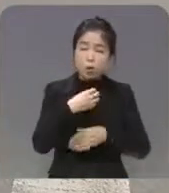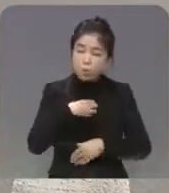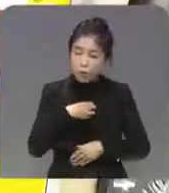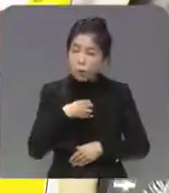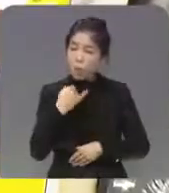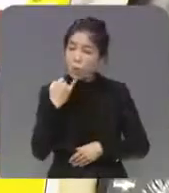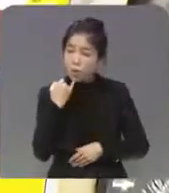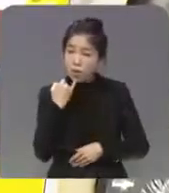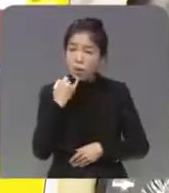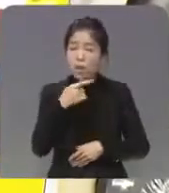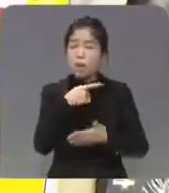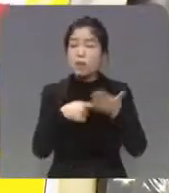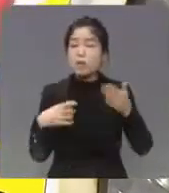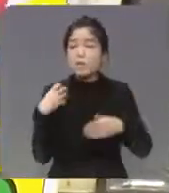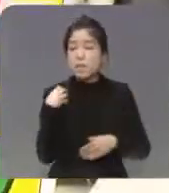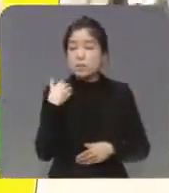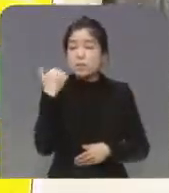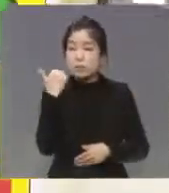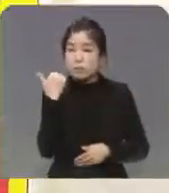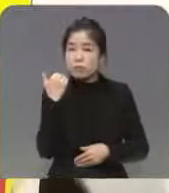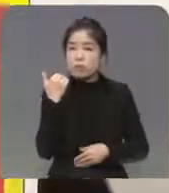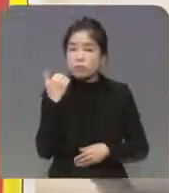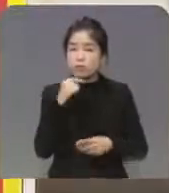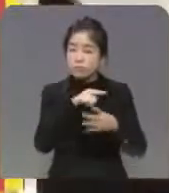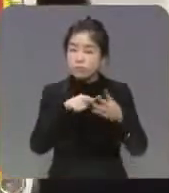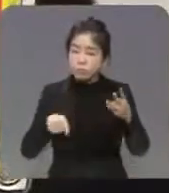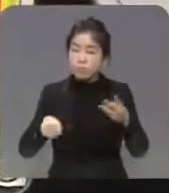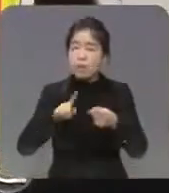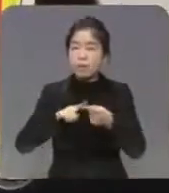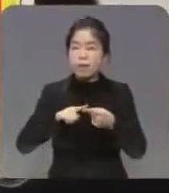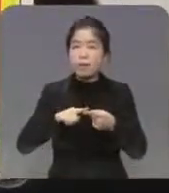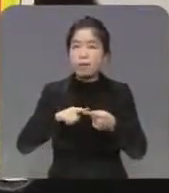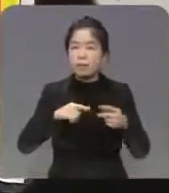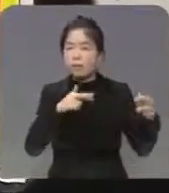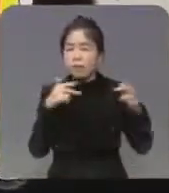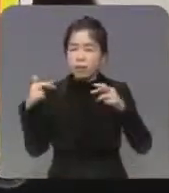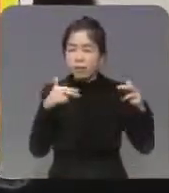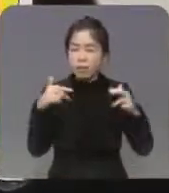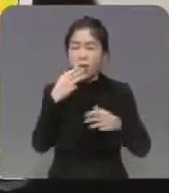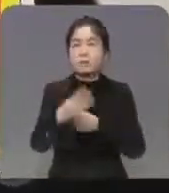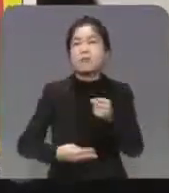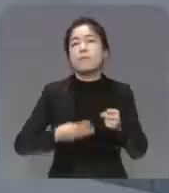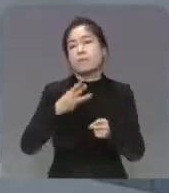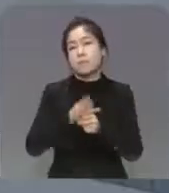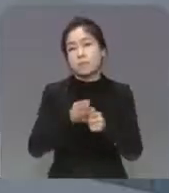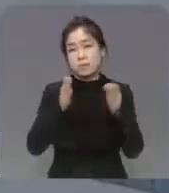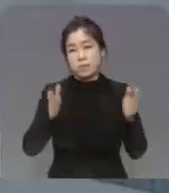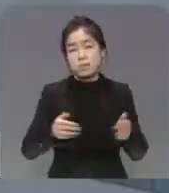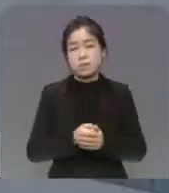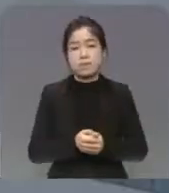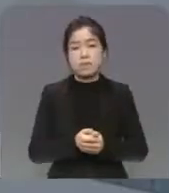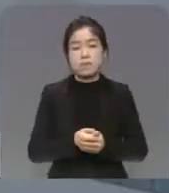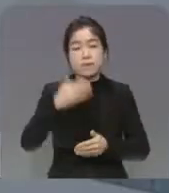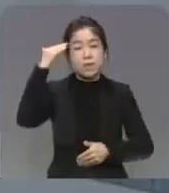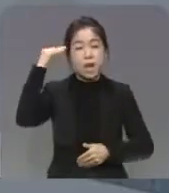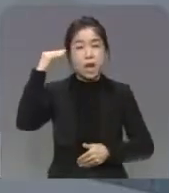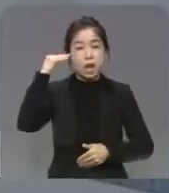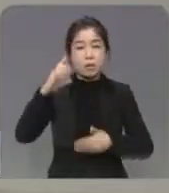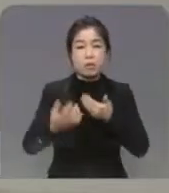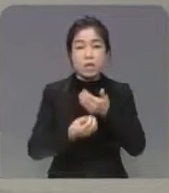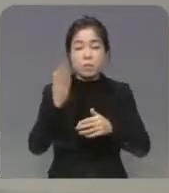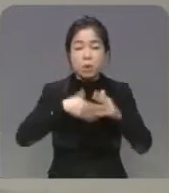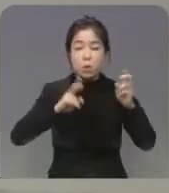무해하냐 손해는 누가 책임지느냐를 두고 이어진 지루한 공방 3년째. 한국지역